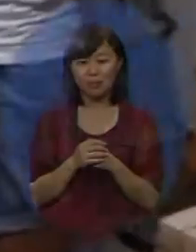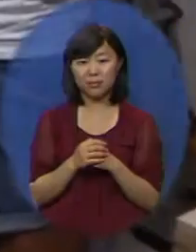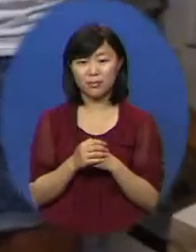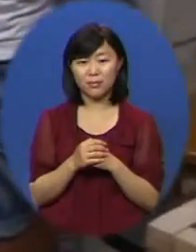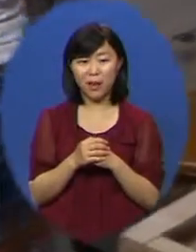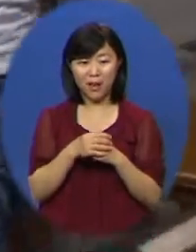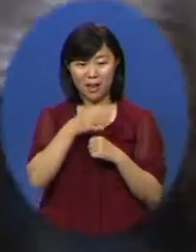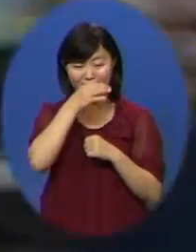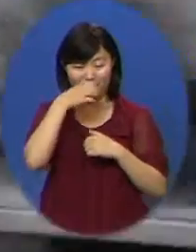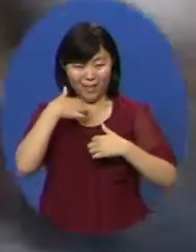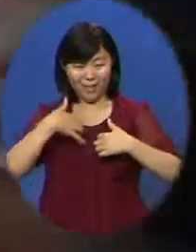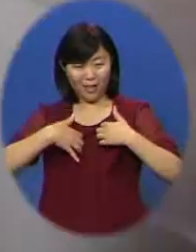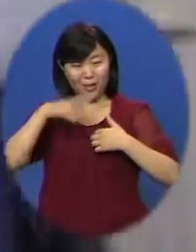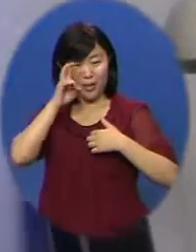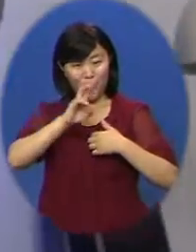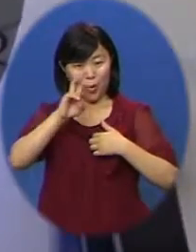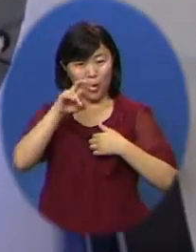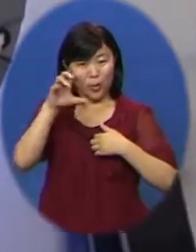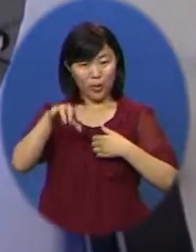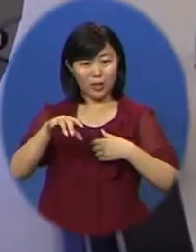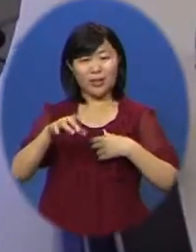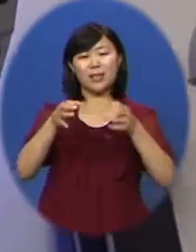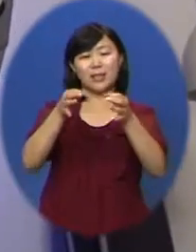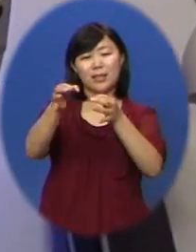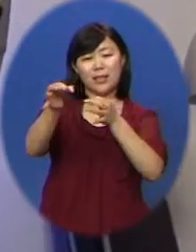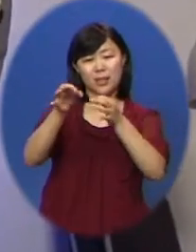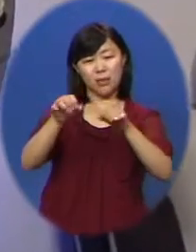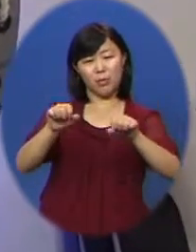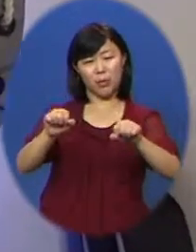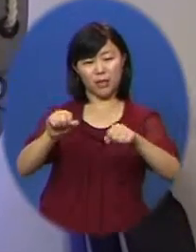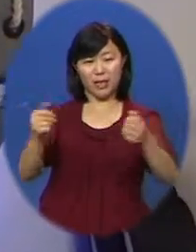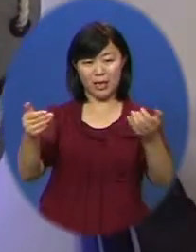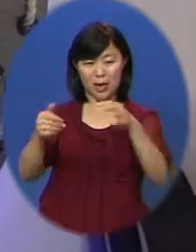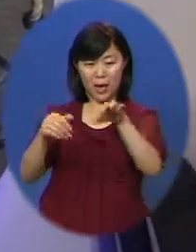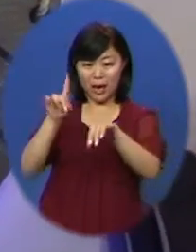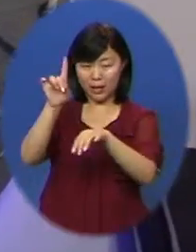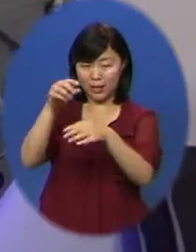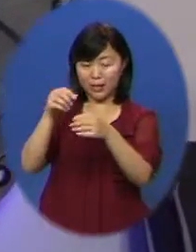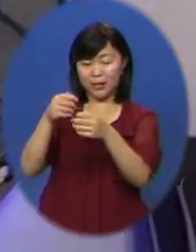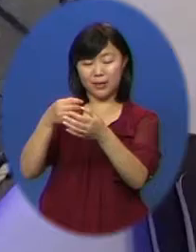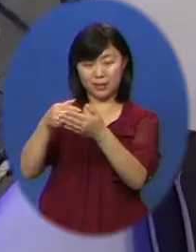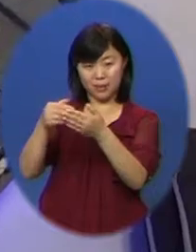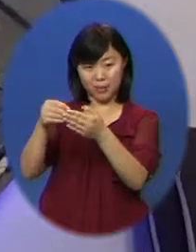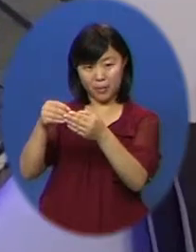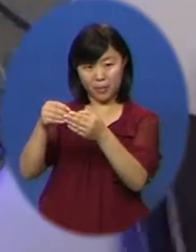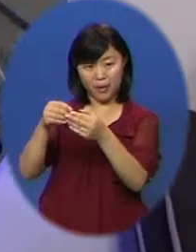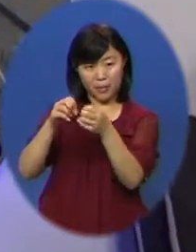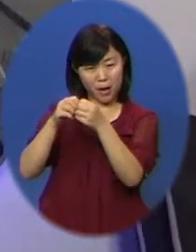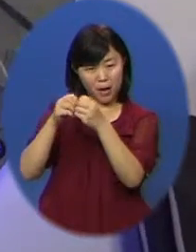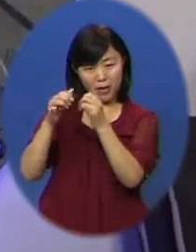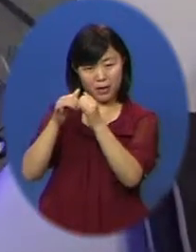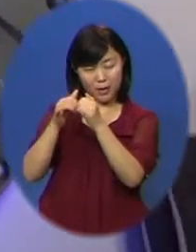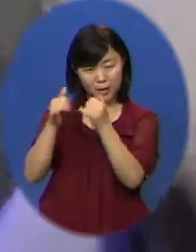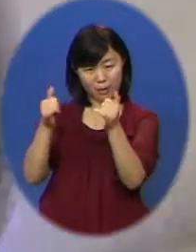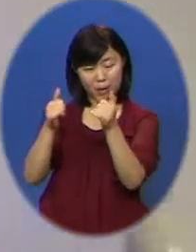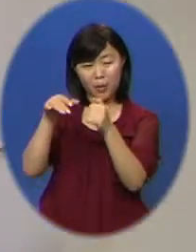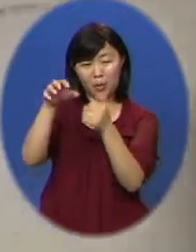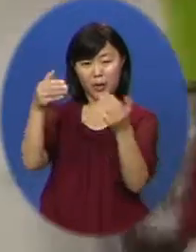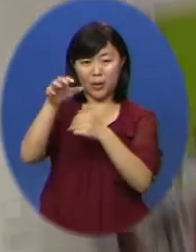신나는 노래가 흘러나오는 이곳은 시장에서 상주하며 작업하는 한 작가님의 작업 공간이다.